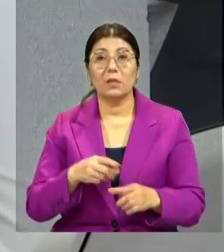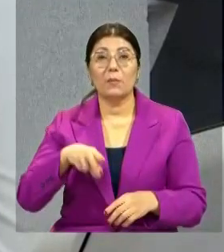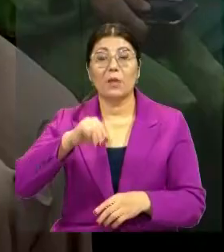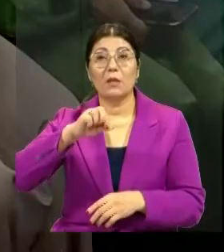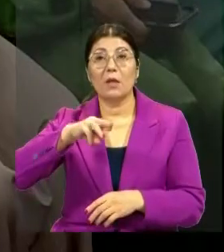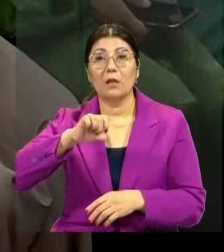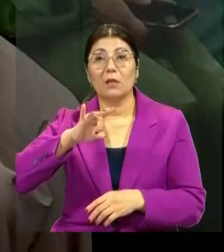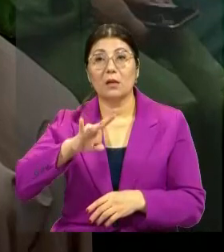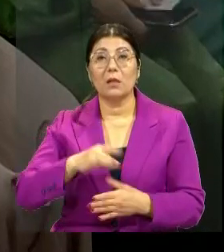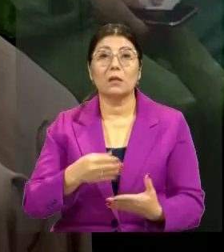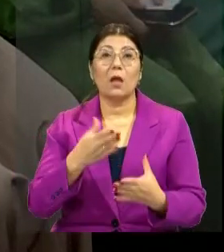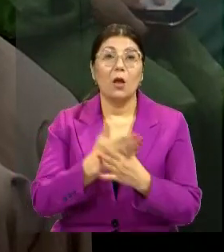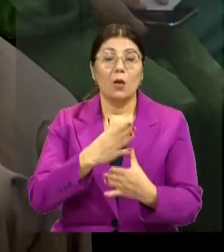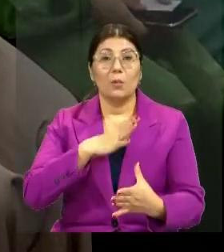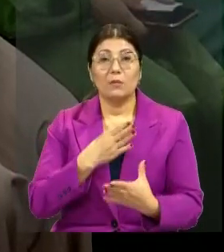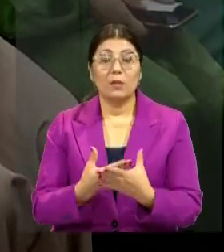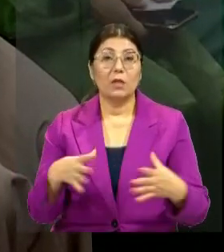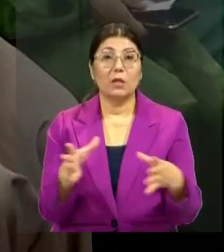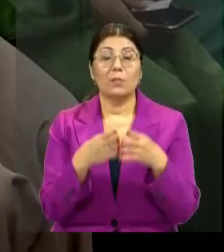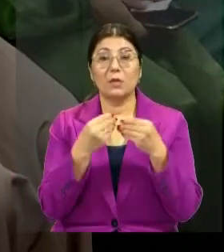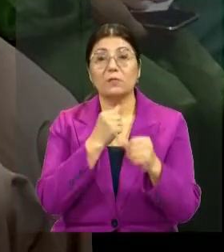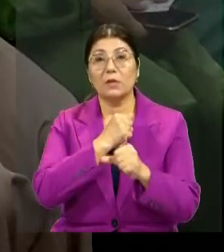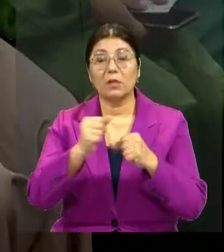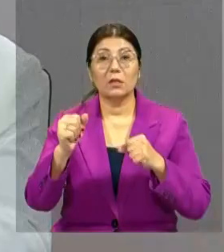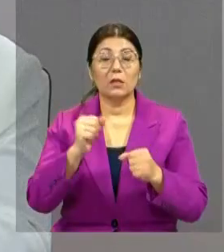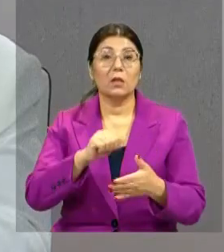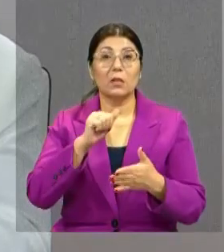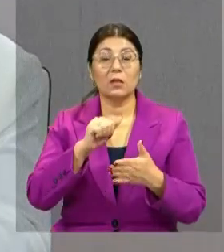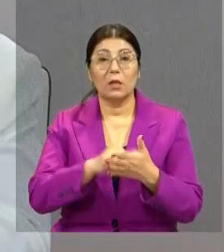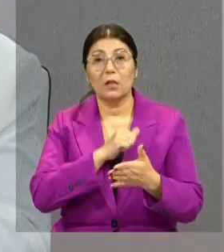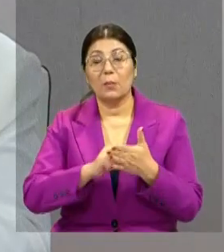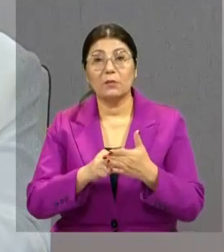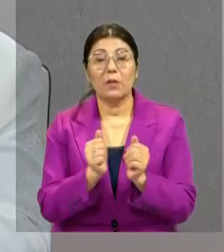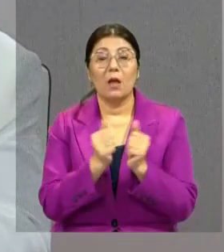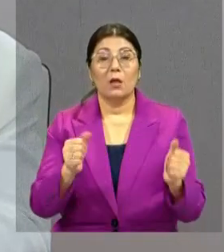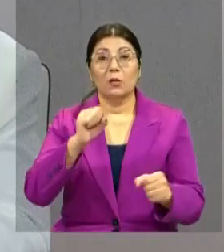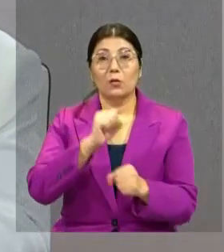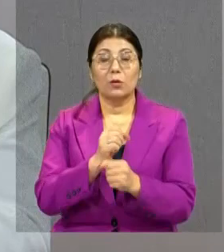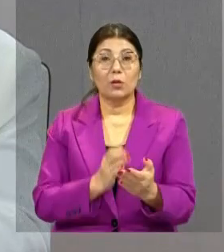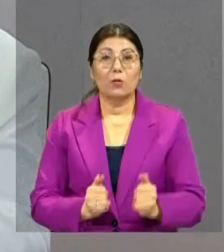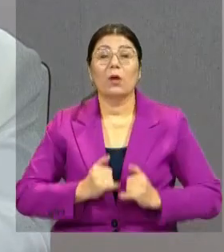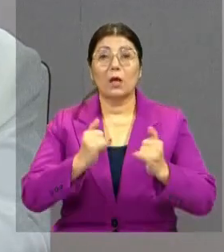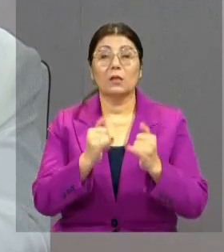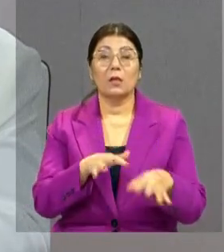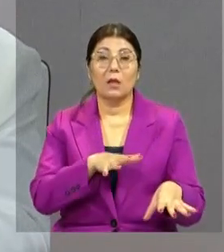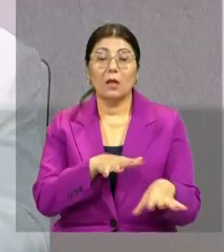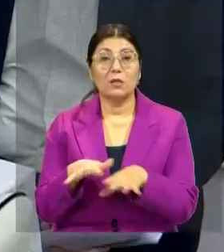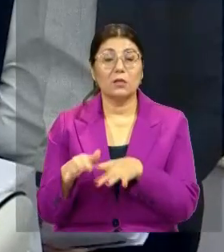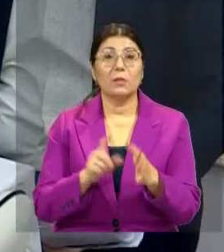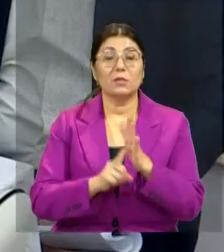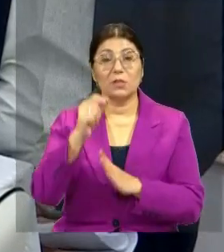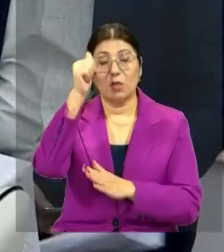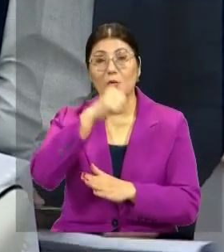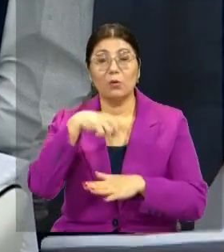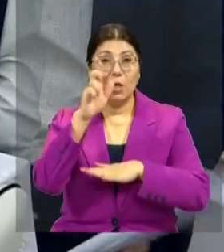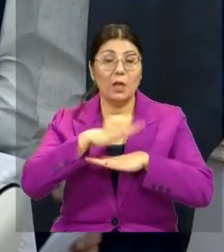да жастарға кеңес берді. Бұл тұрмыстық зорлық-зомбылықты жою, ажырасуды тоқтатуға бағытталған маңызды шара. Айтып өтелік, жыл басынан бері